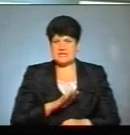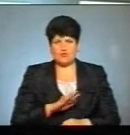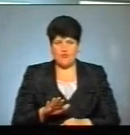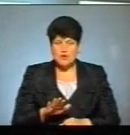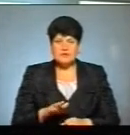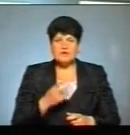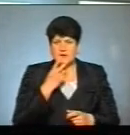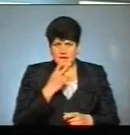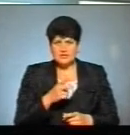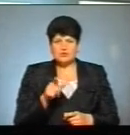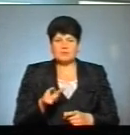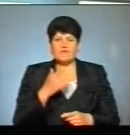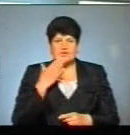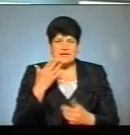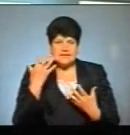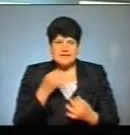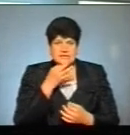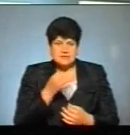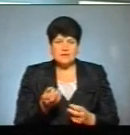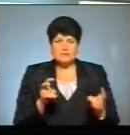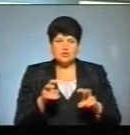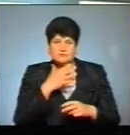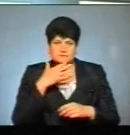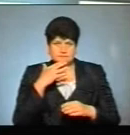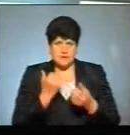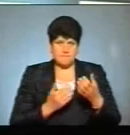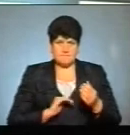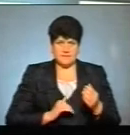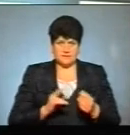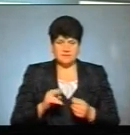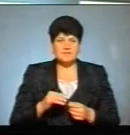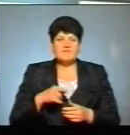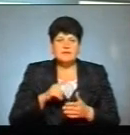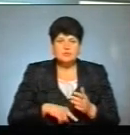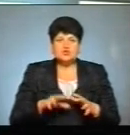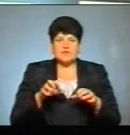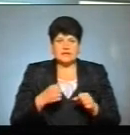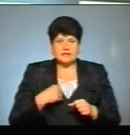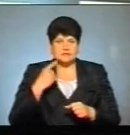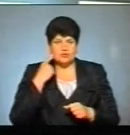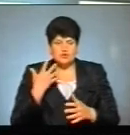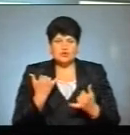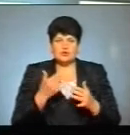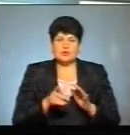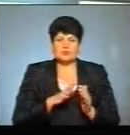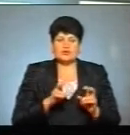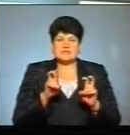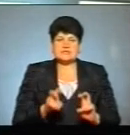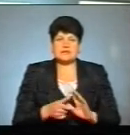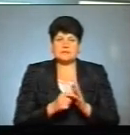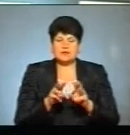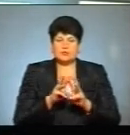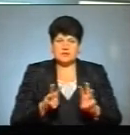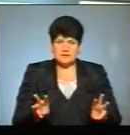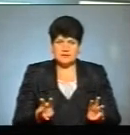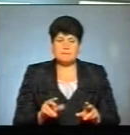багато підприємців, що ми тільки в останній день це сказали. Ми віримо, що влада нас почує. Сьогодні було засідання Кабінету міністрів, він